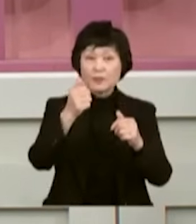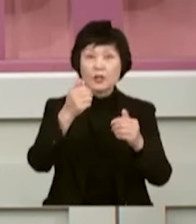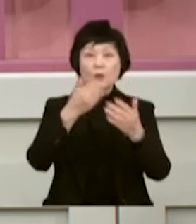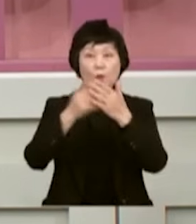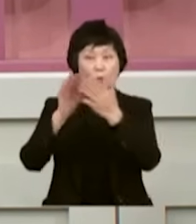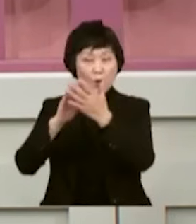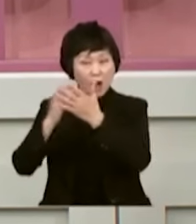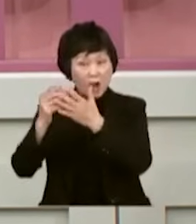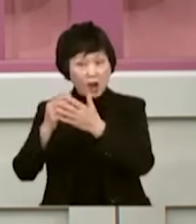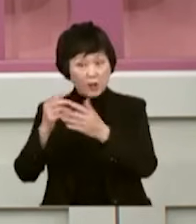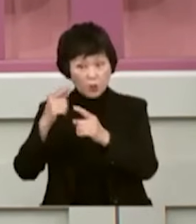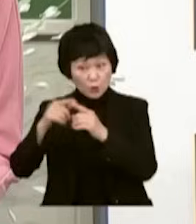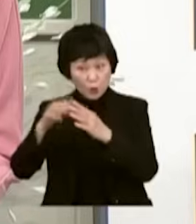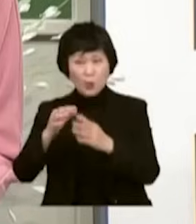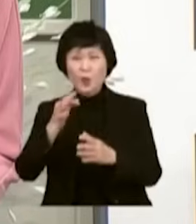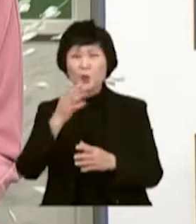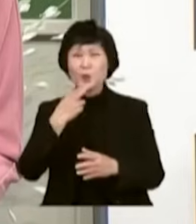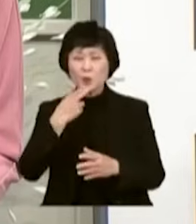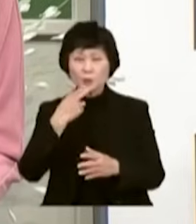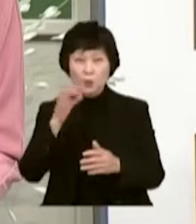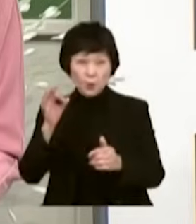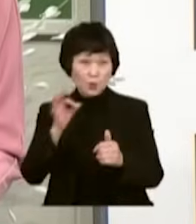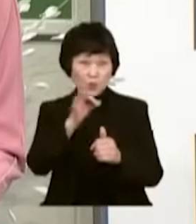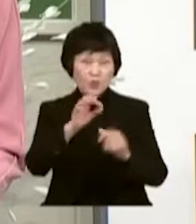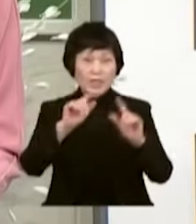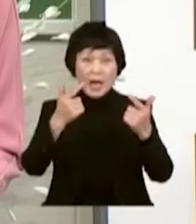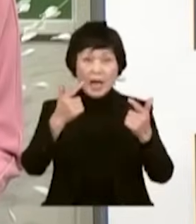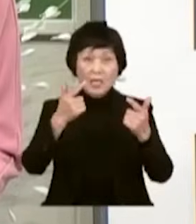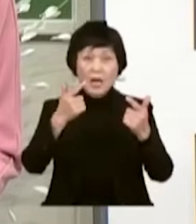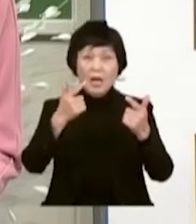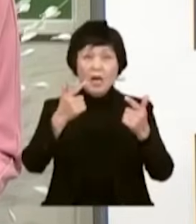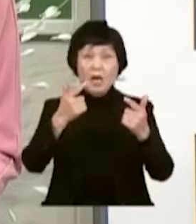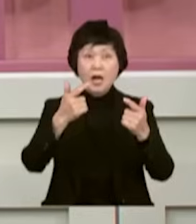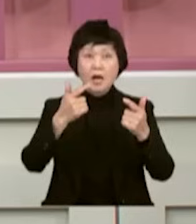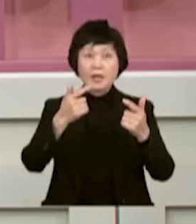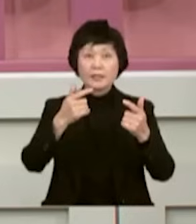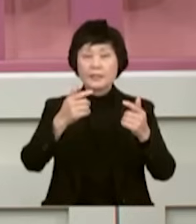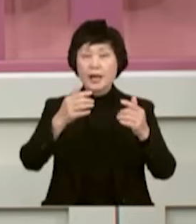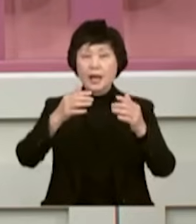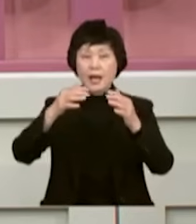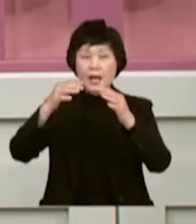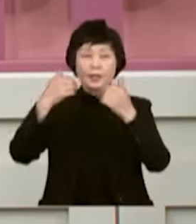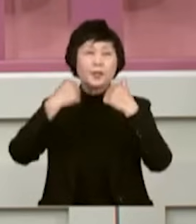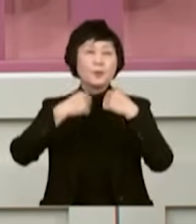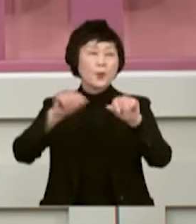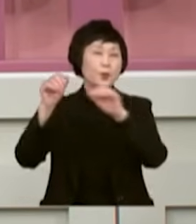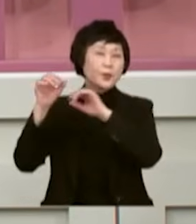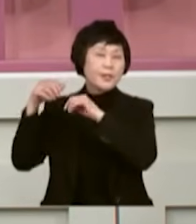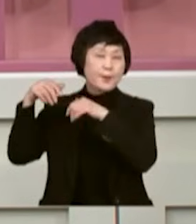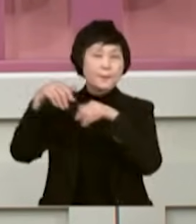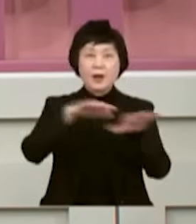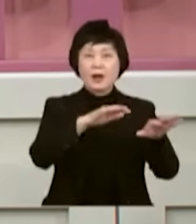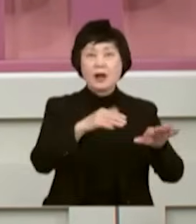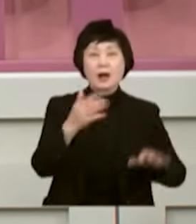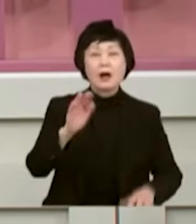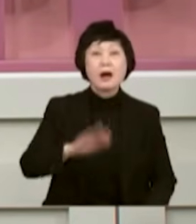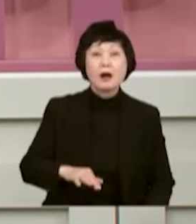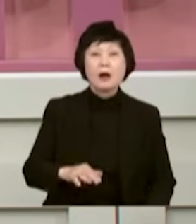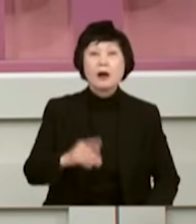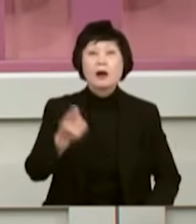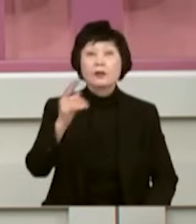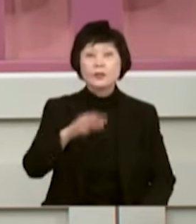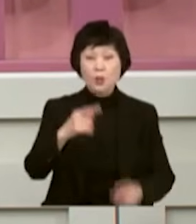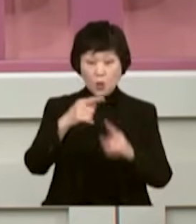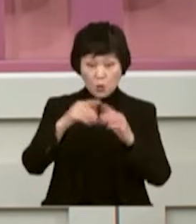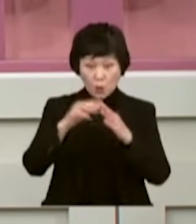철수를 시키더라고요. 다 지붕 다 뜯어놓고 했는데. 어머. 중간에. 이 두 친구가 사장님, 아니 교회